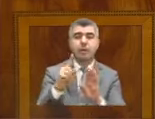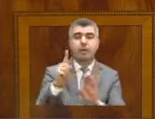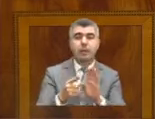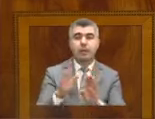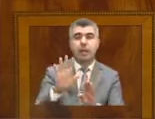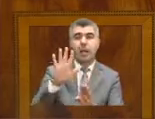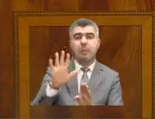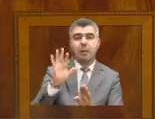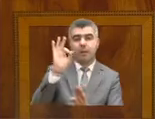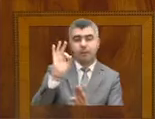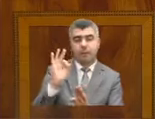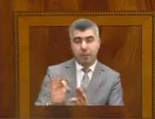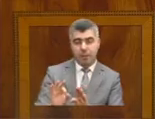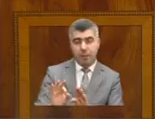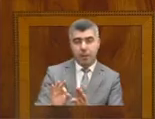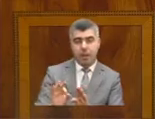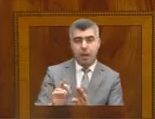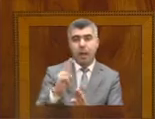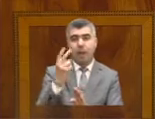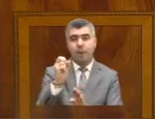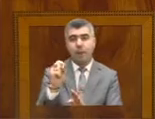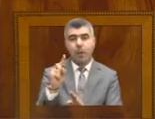12.5% بين سنتين